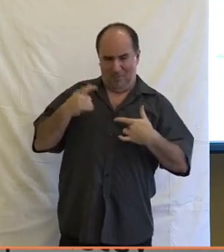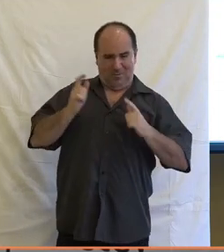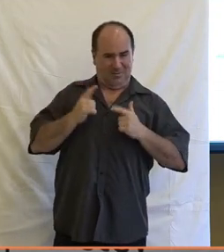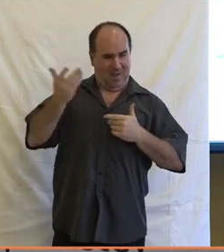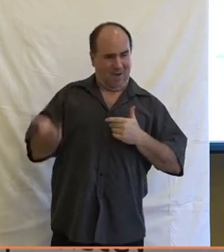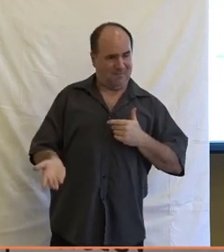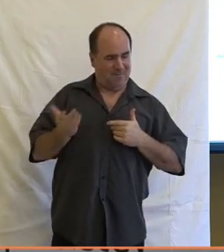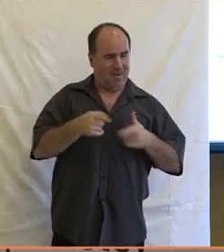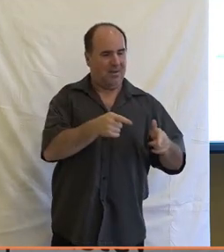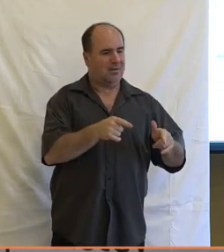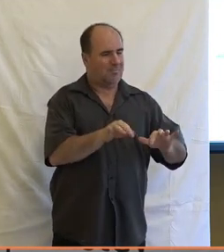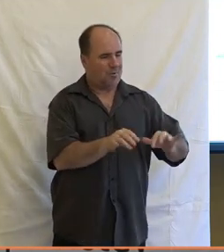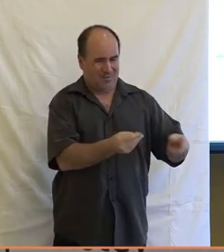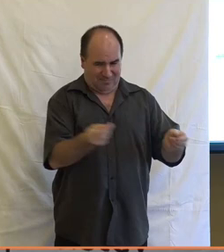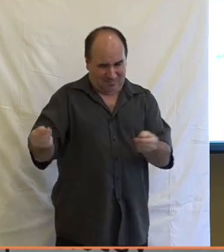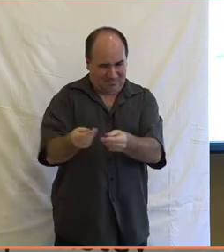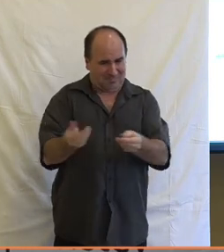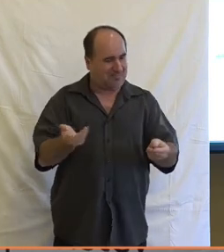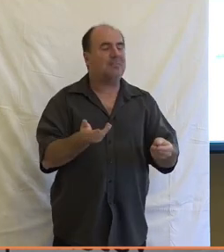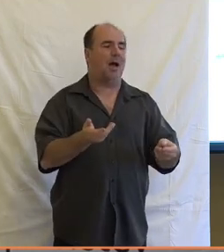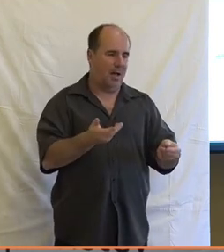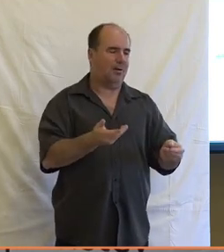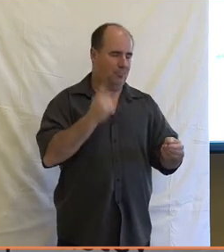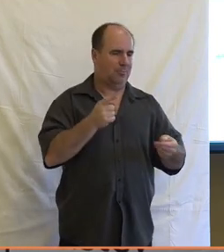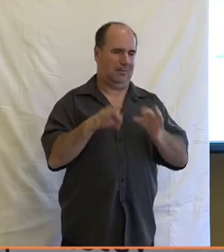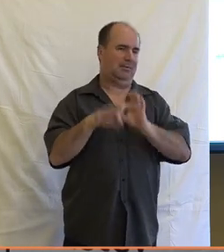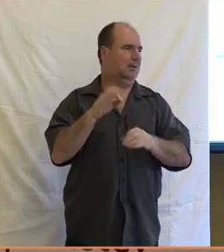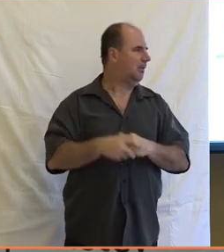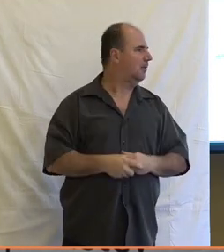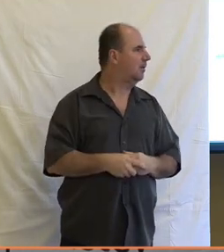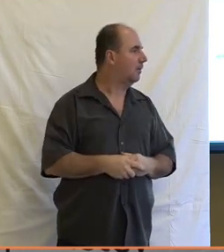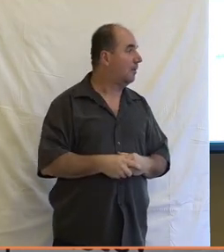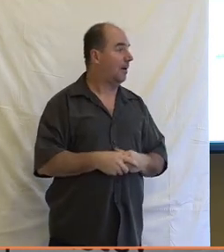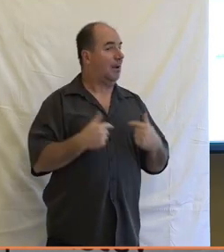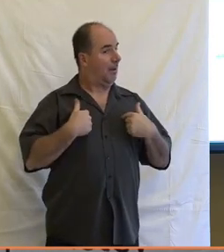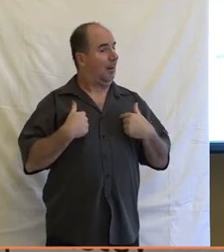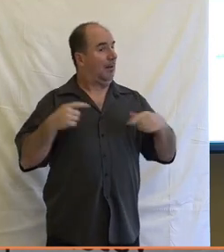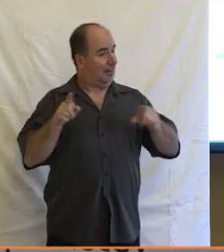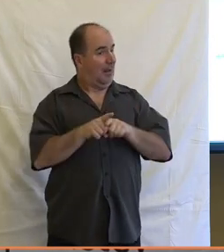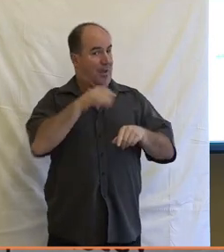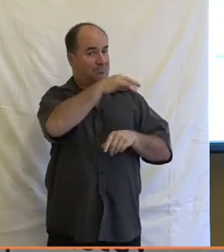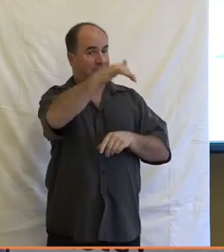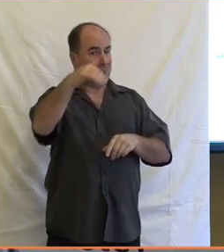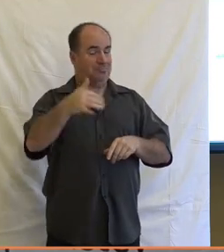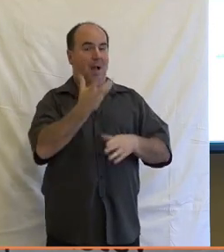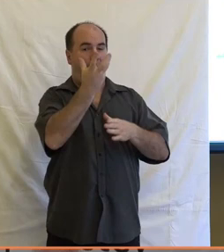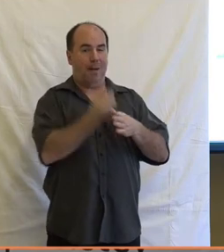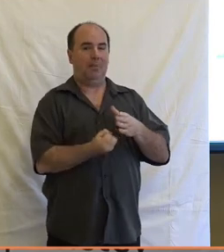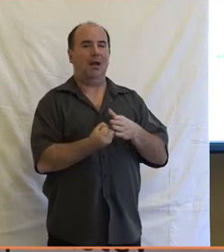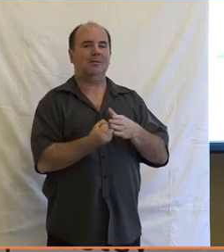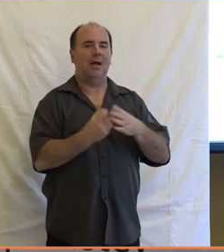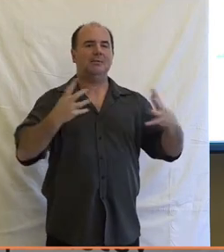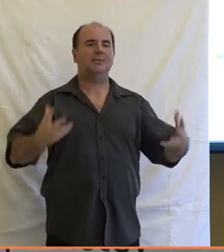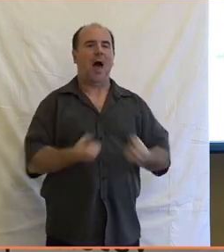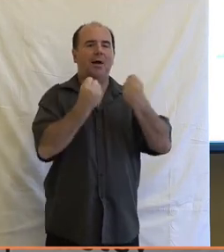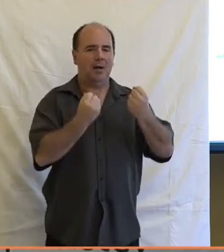doplněním. Já možná, není to úplně přesně ten typ, ale možná zmíním aplikaci Záchranka, kterou možná jako novináři třeba budete znát, kterou má prostě více jak 2